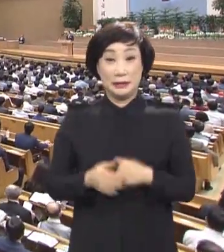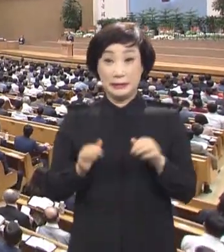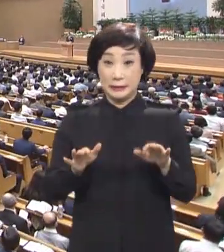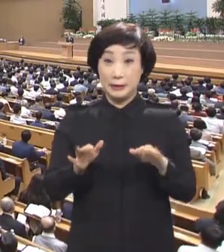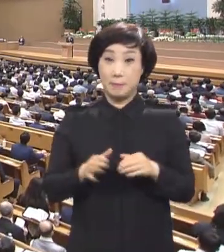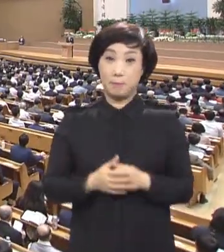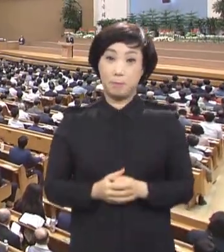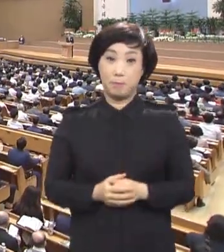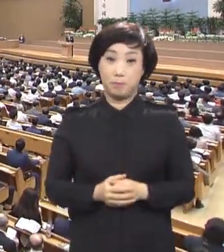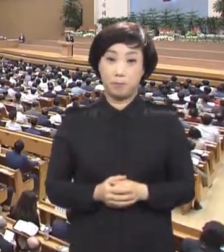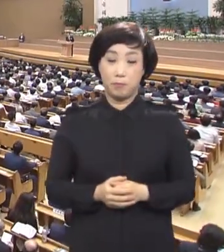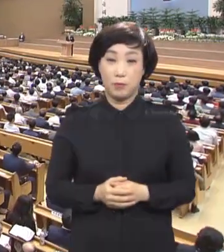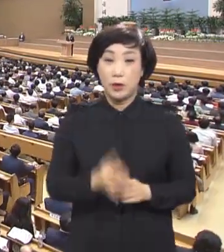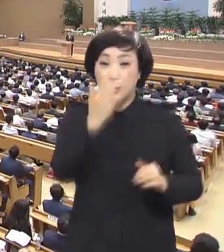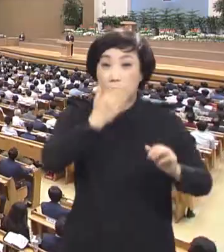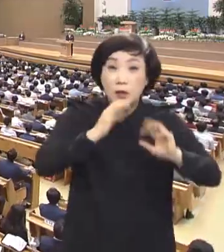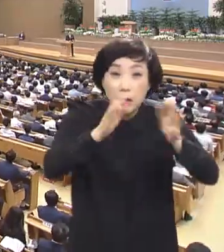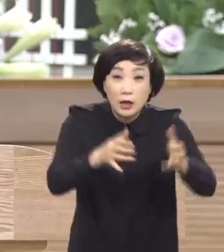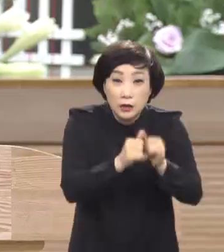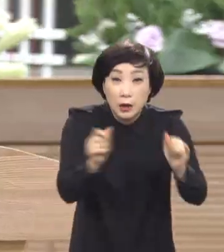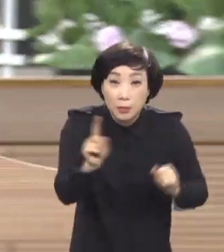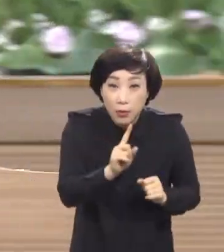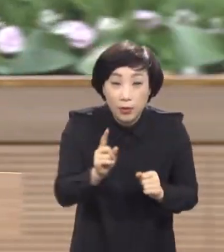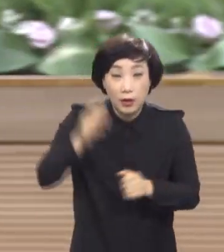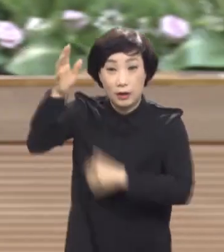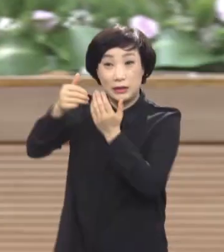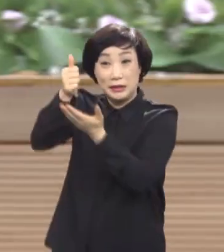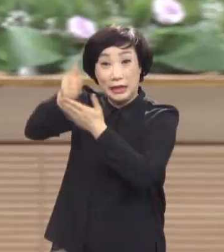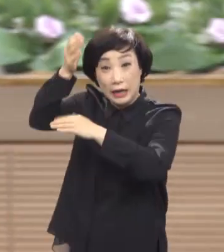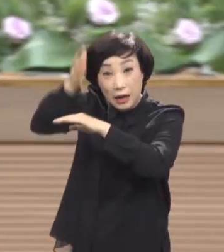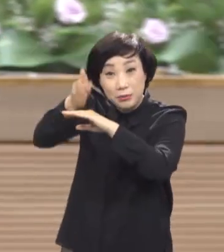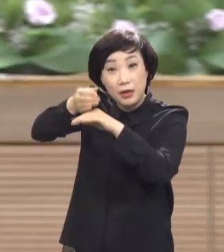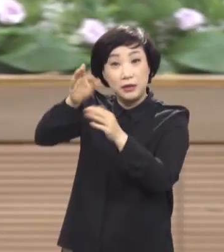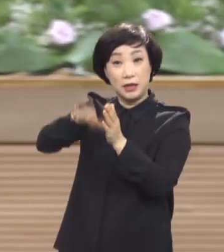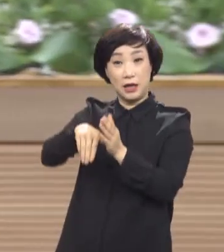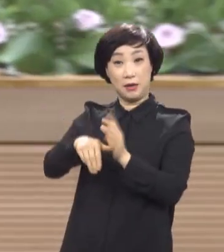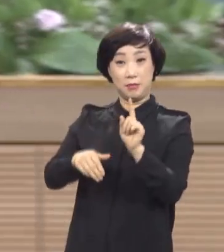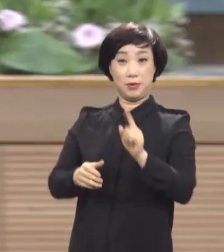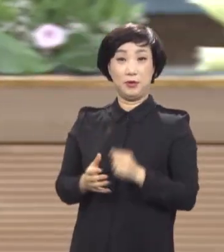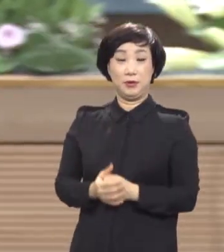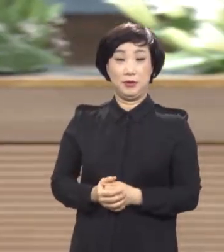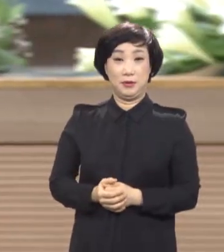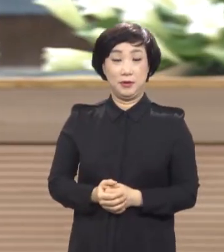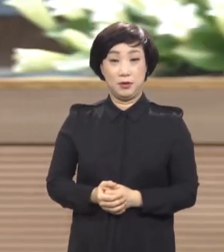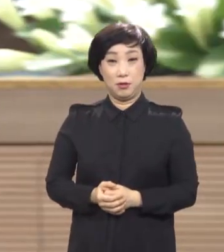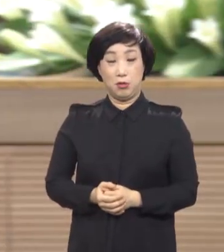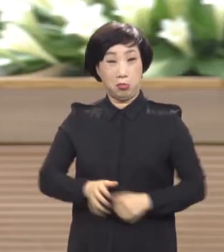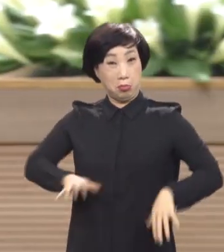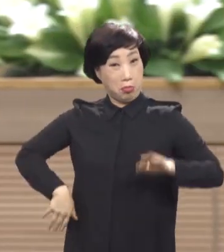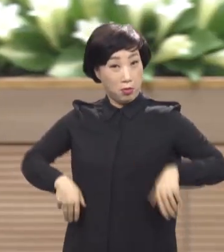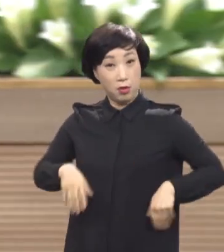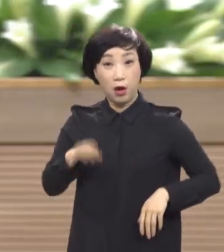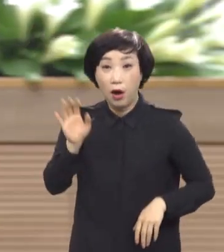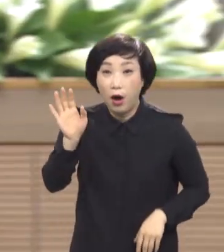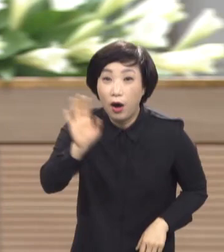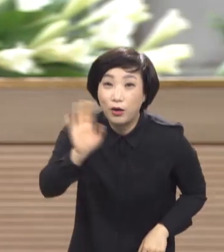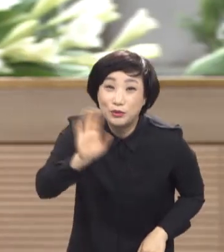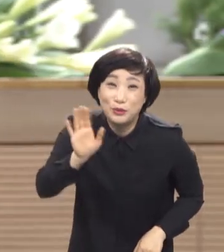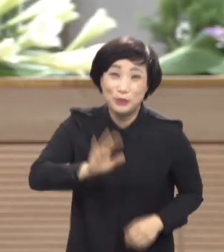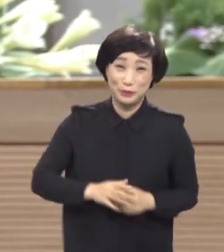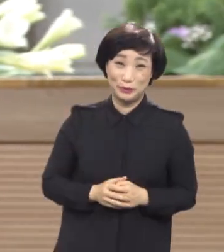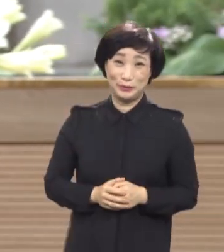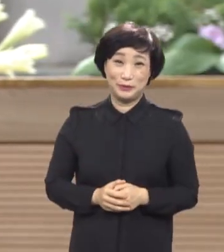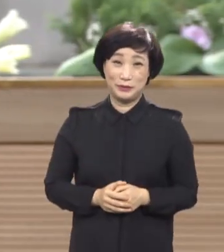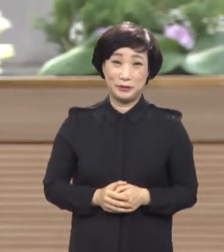그래서 그들은 하나님께 감사할 때 공수로 보이지 않고